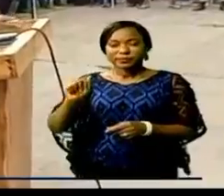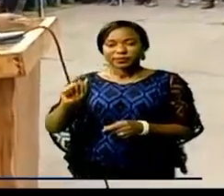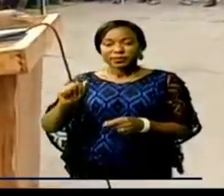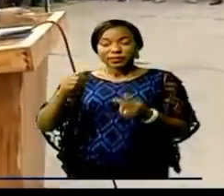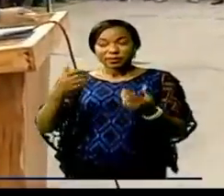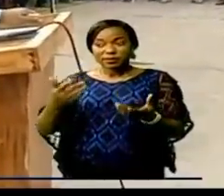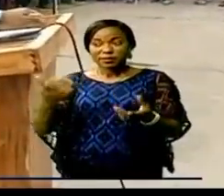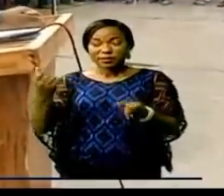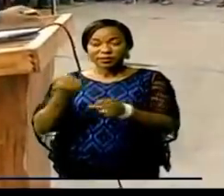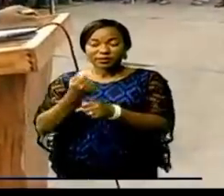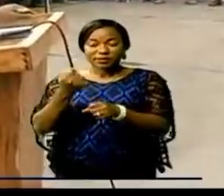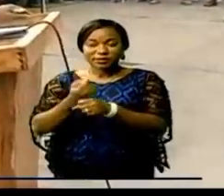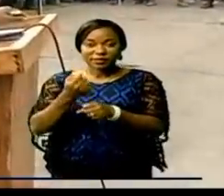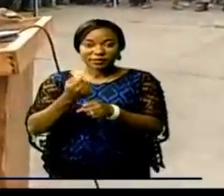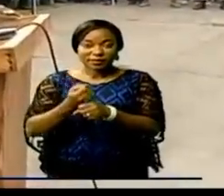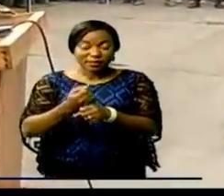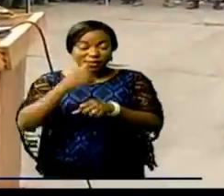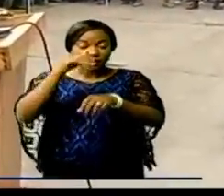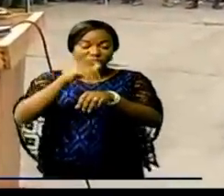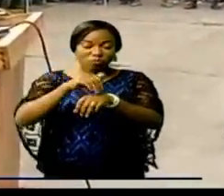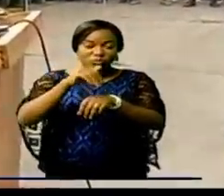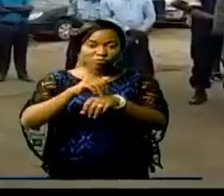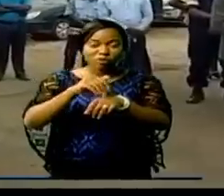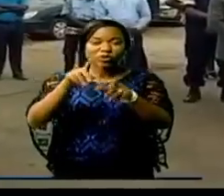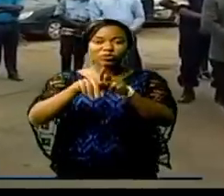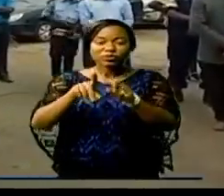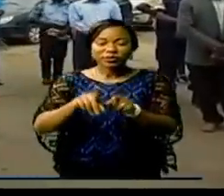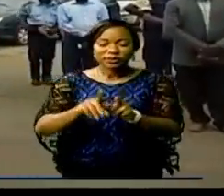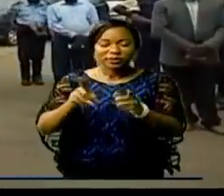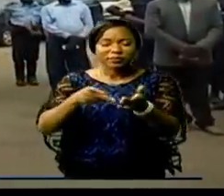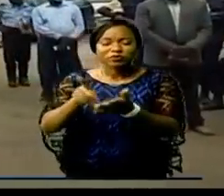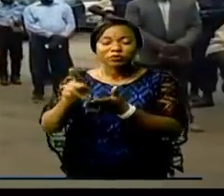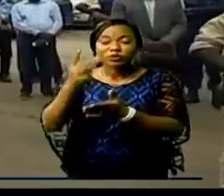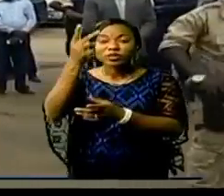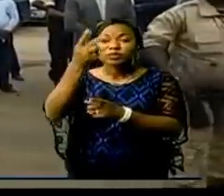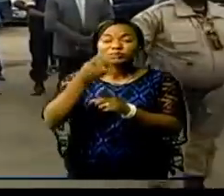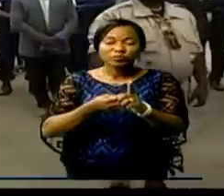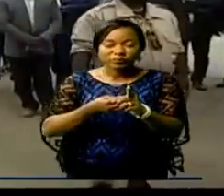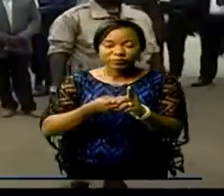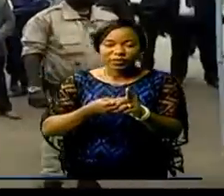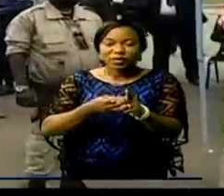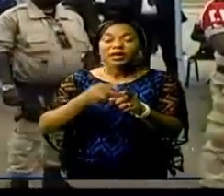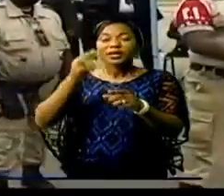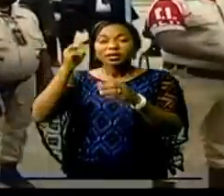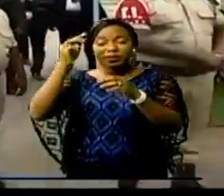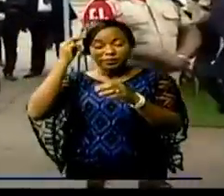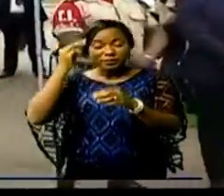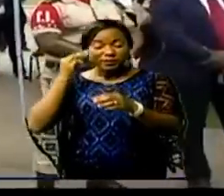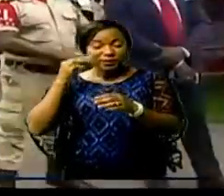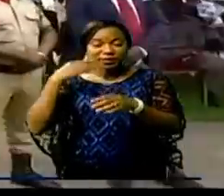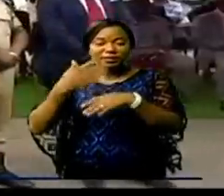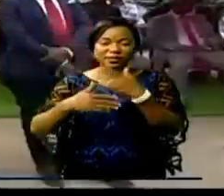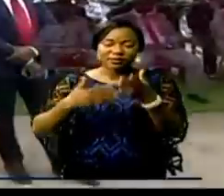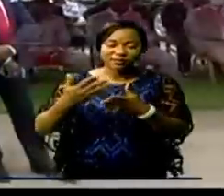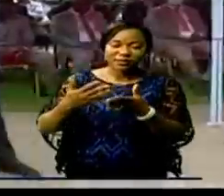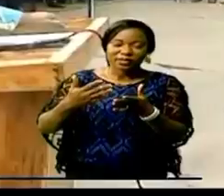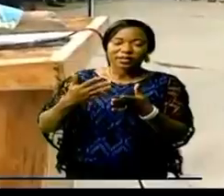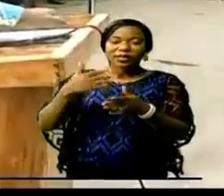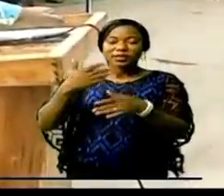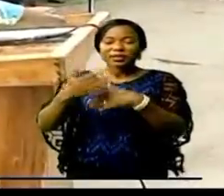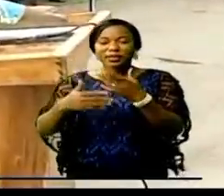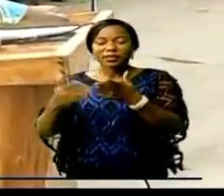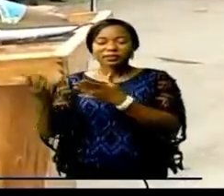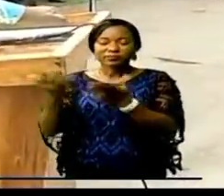central, à Matadi et à Boma, de toucher 2 mois d'arriéré de leur salaire. Les ministres des Transports, Voies des Communications et